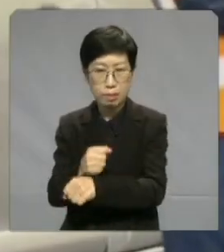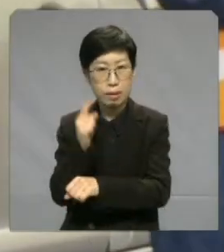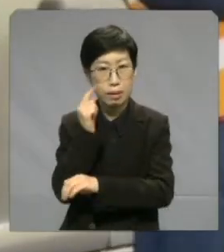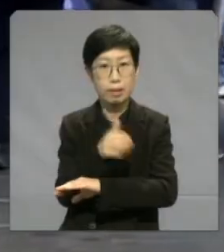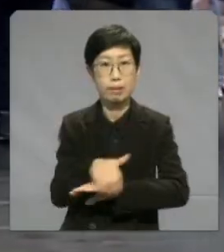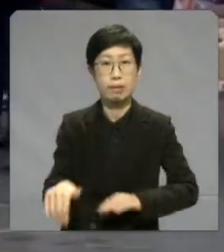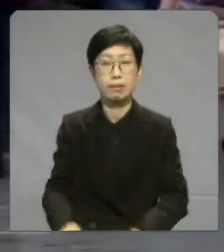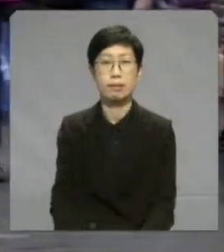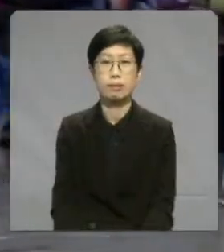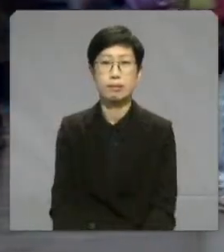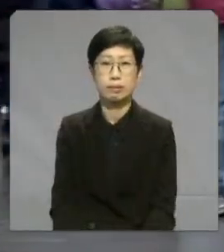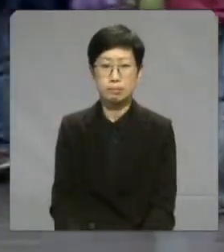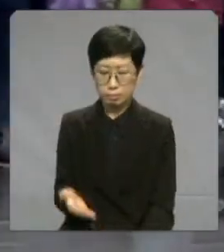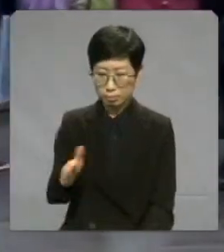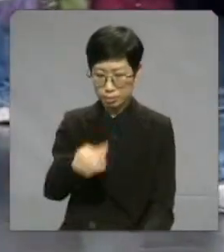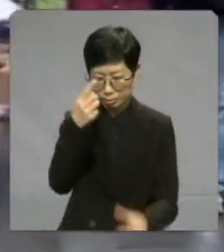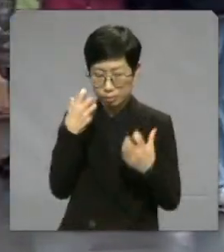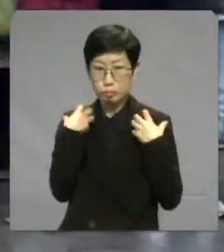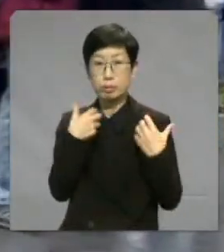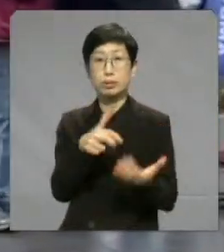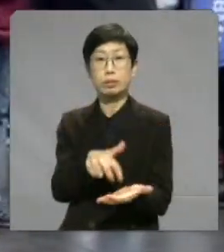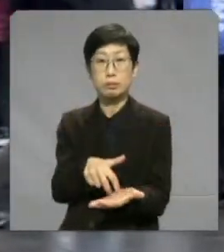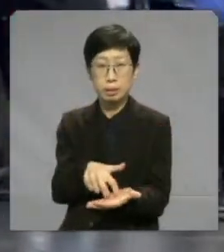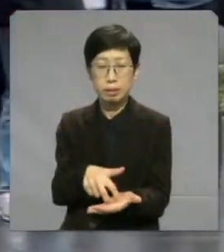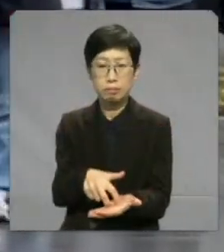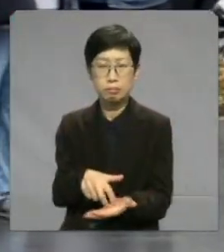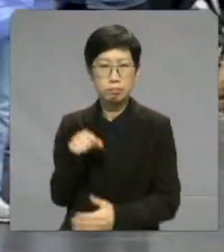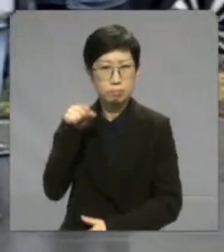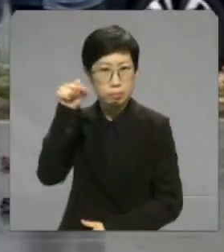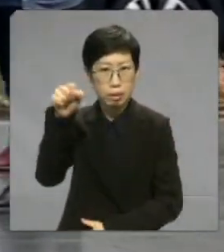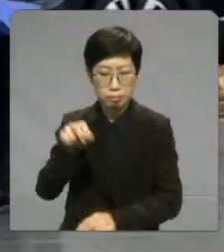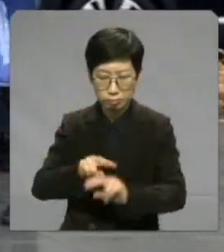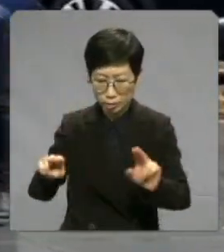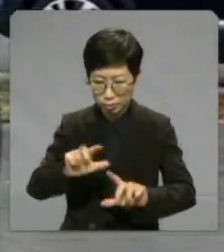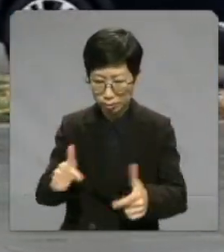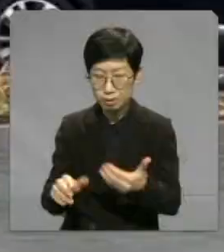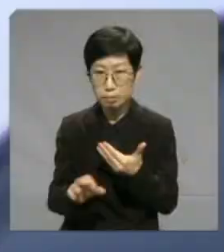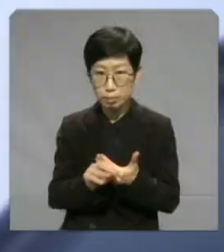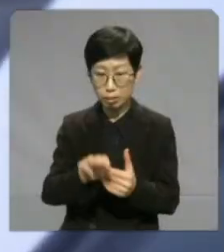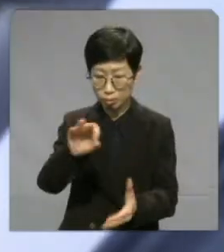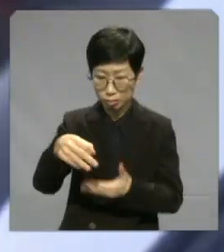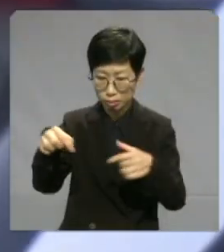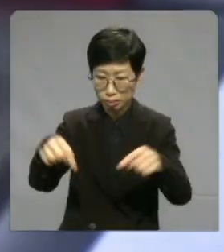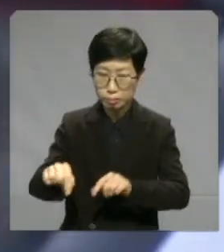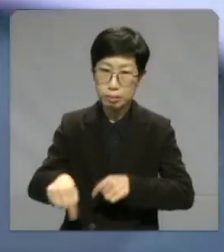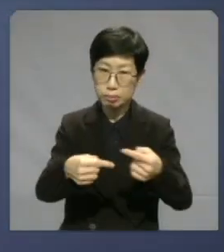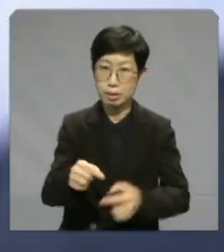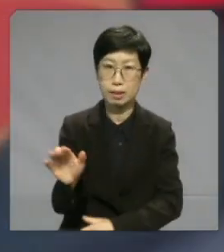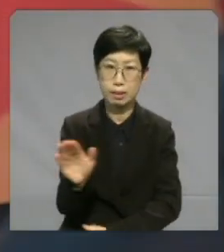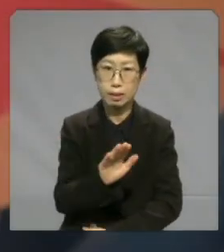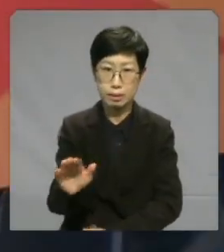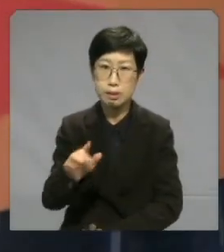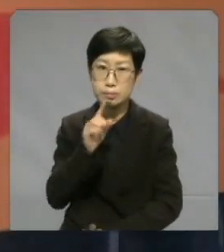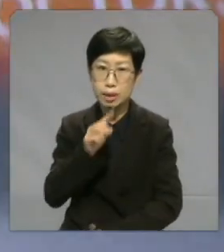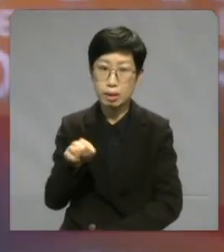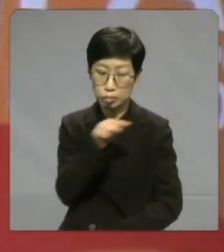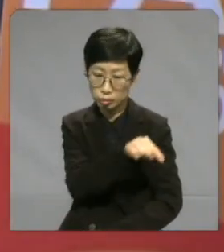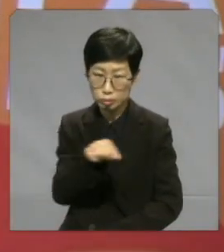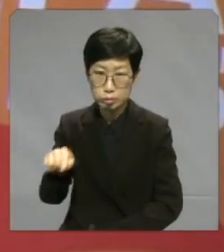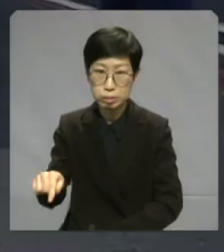방침입니다. 하지만 정부는 파업을 철회하지 않는 한 임금 협상에 응하지 않겠다고 맞서고